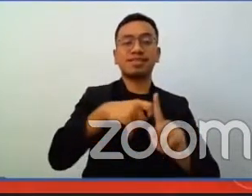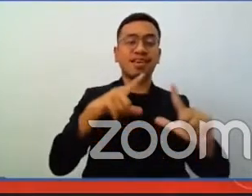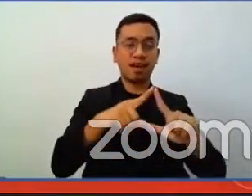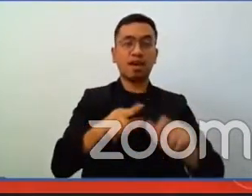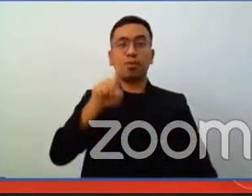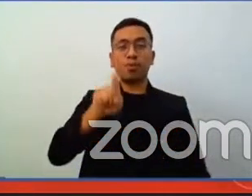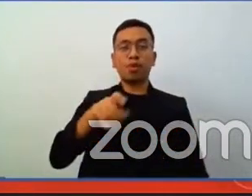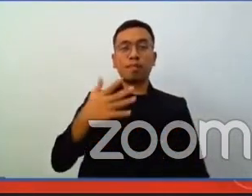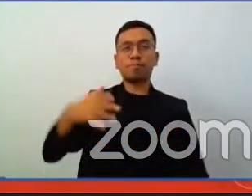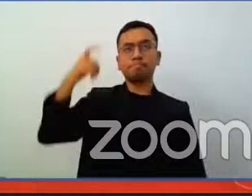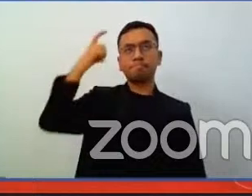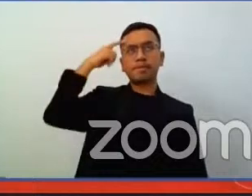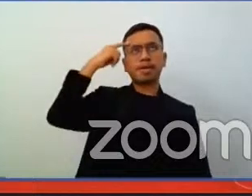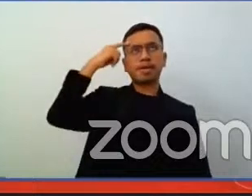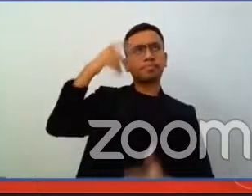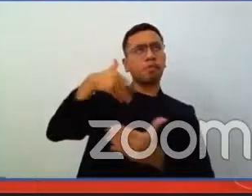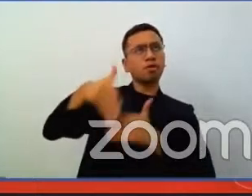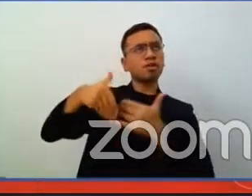melibatkan proses berpikir,